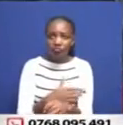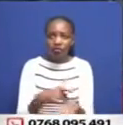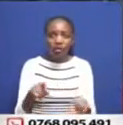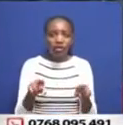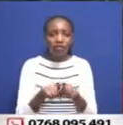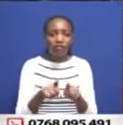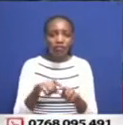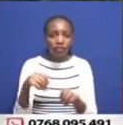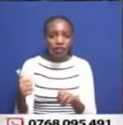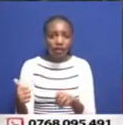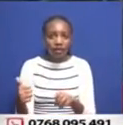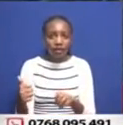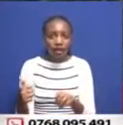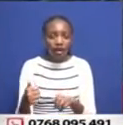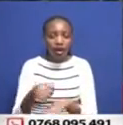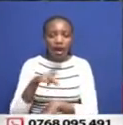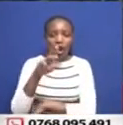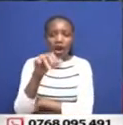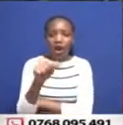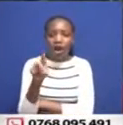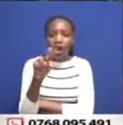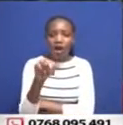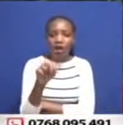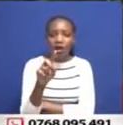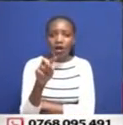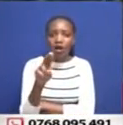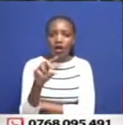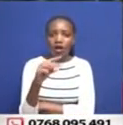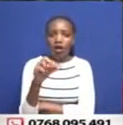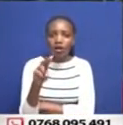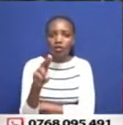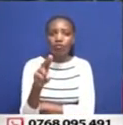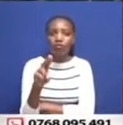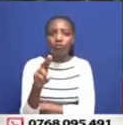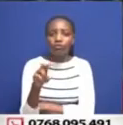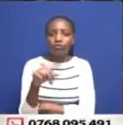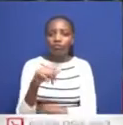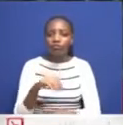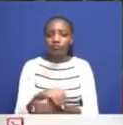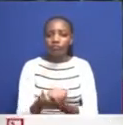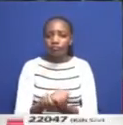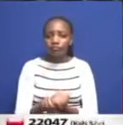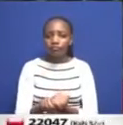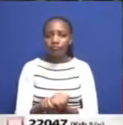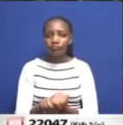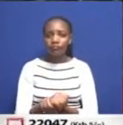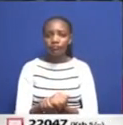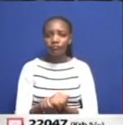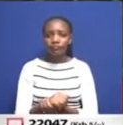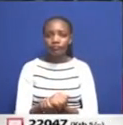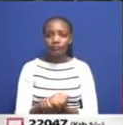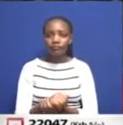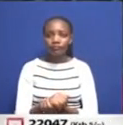leo, tuwaambieni habari ya Nairobi. Ninalia kwa mpenzi wangu